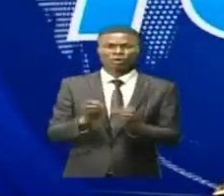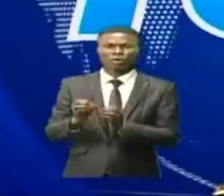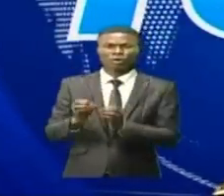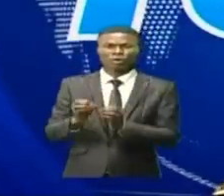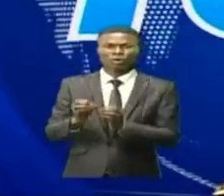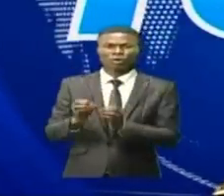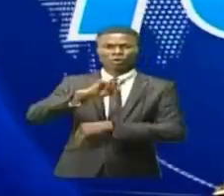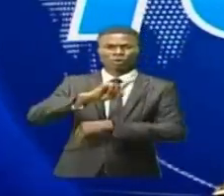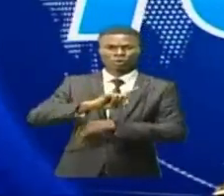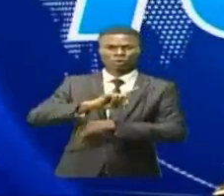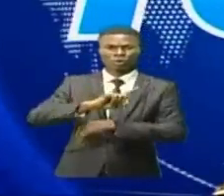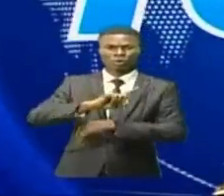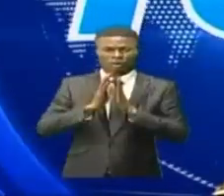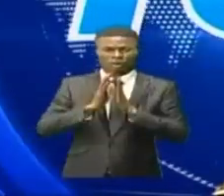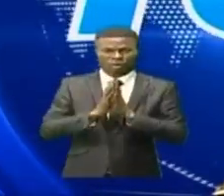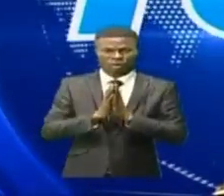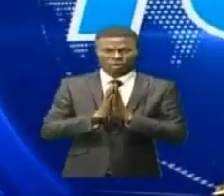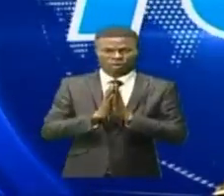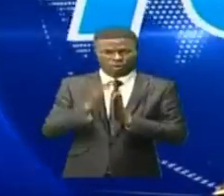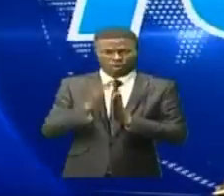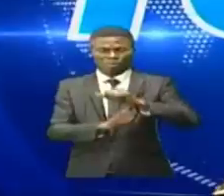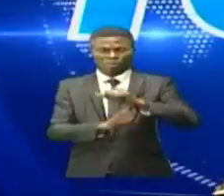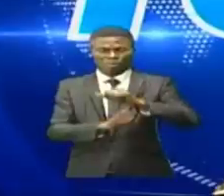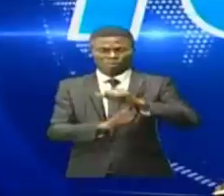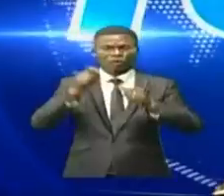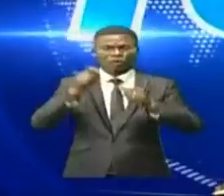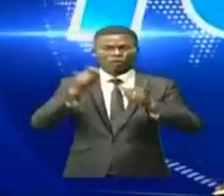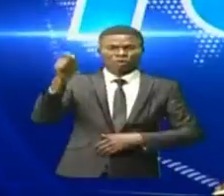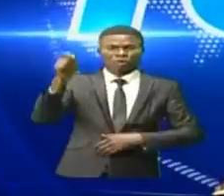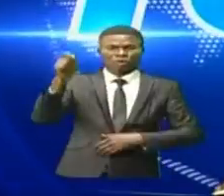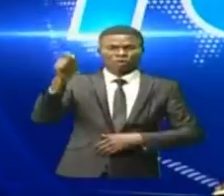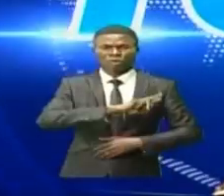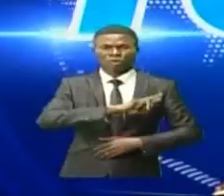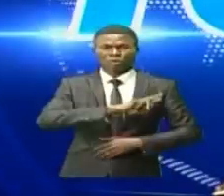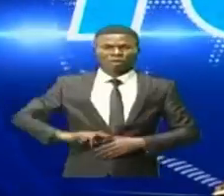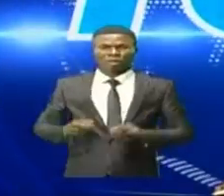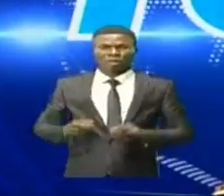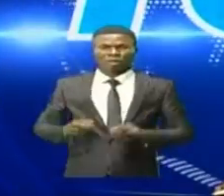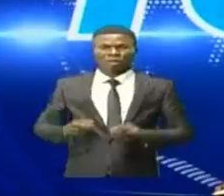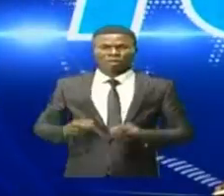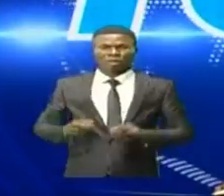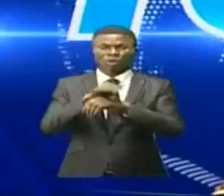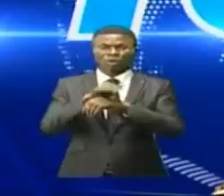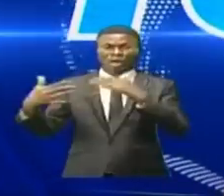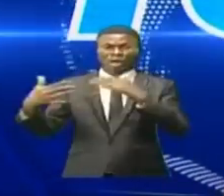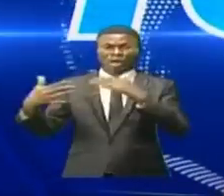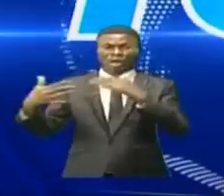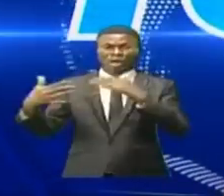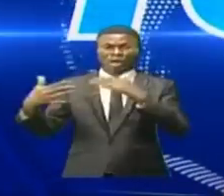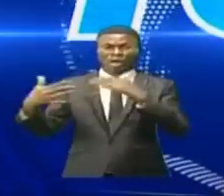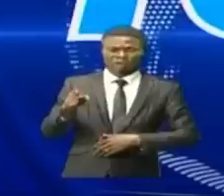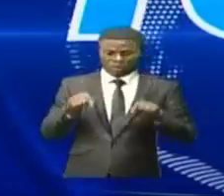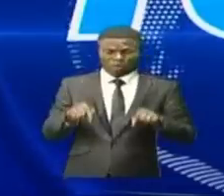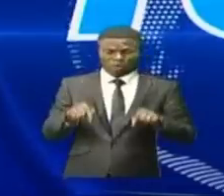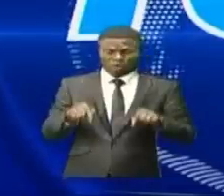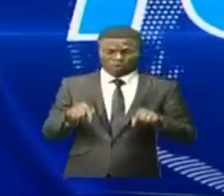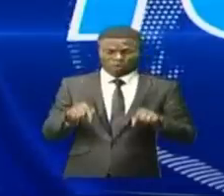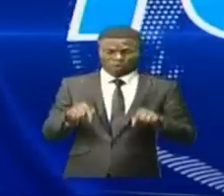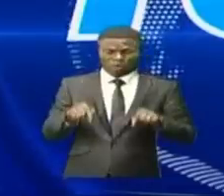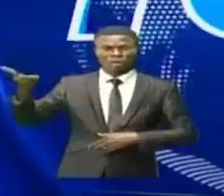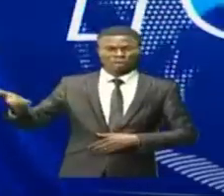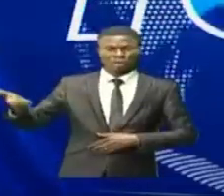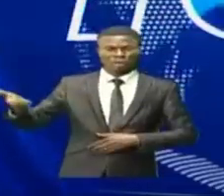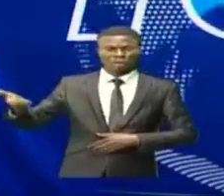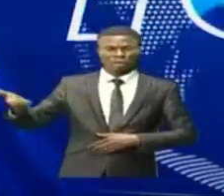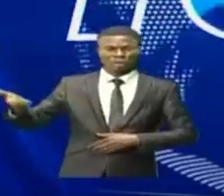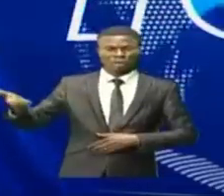journée de prière pour le soutien aux forces armées de la RDC engagées au front, a aujourd'hui reçu une délégation